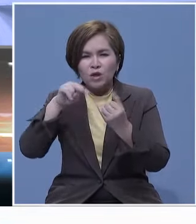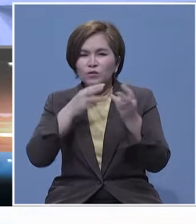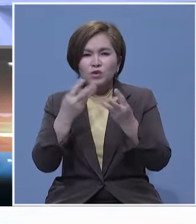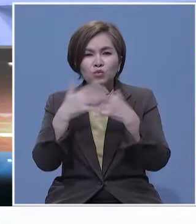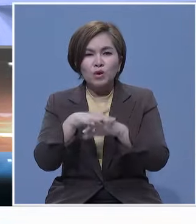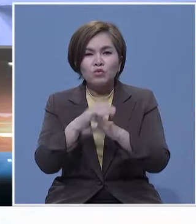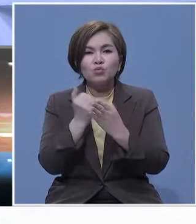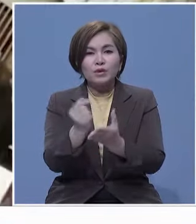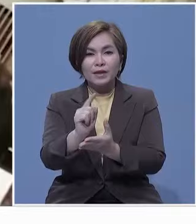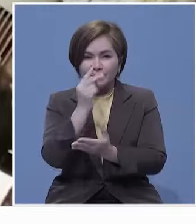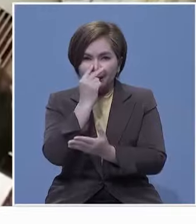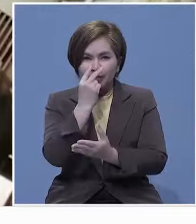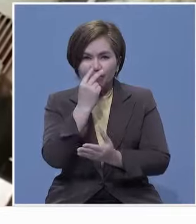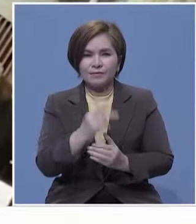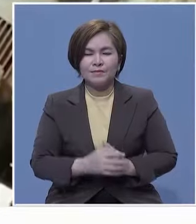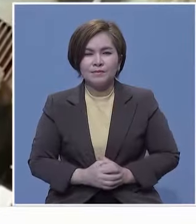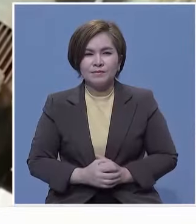ครับ